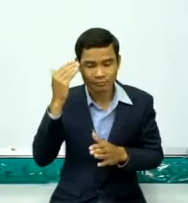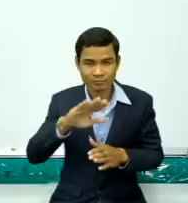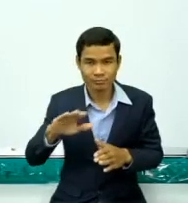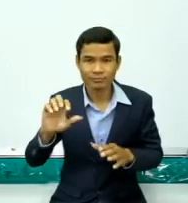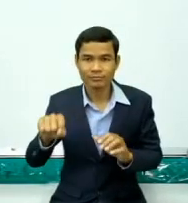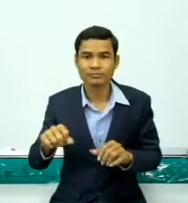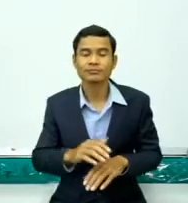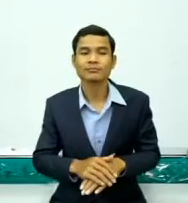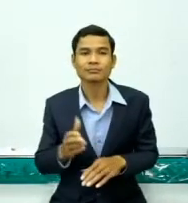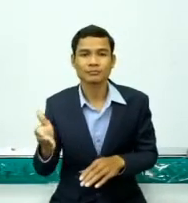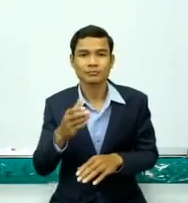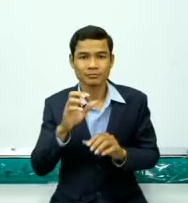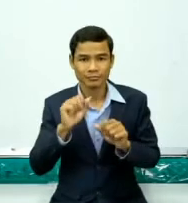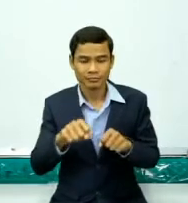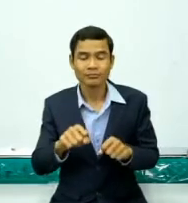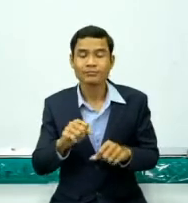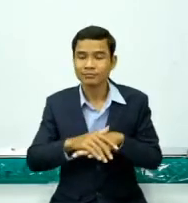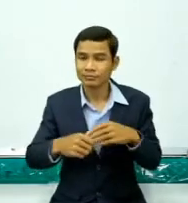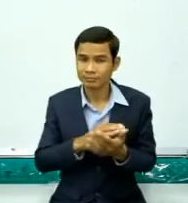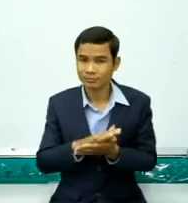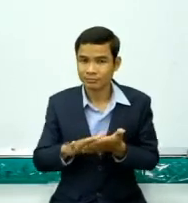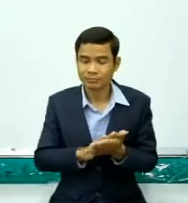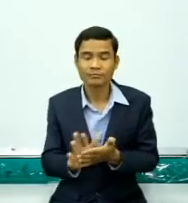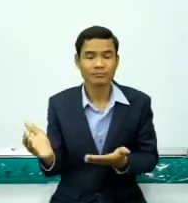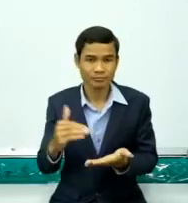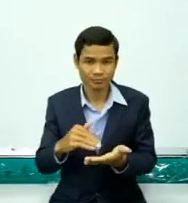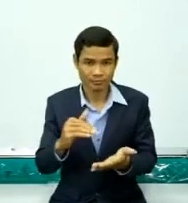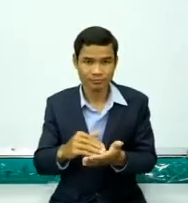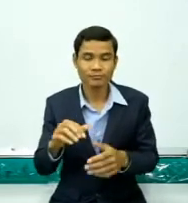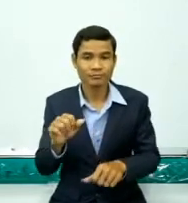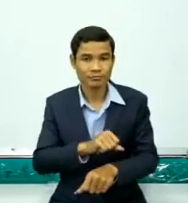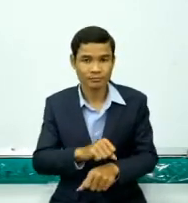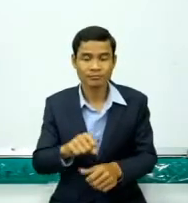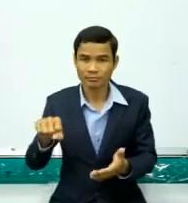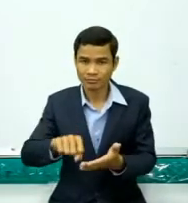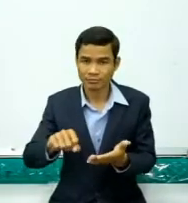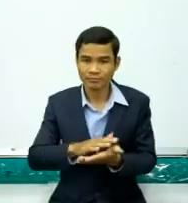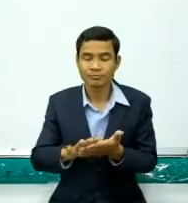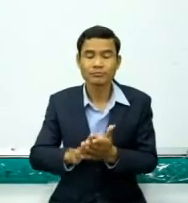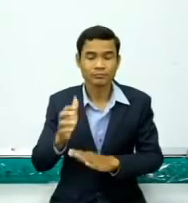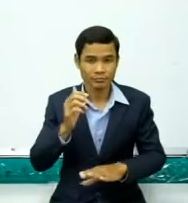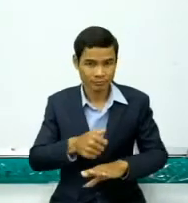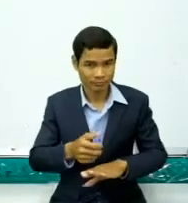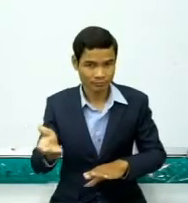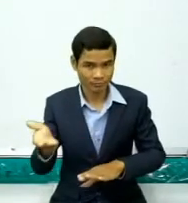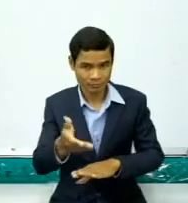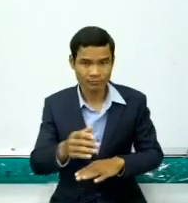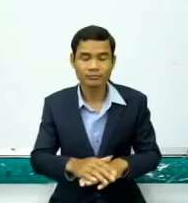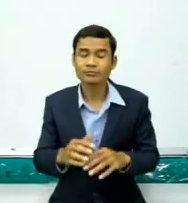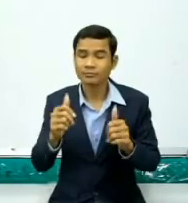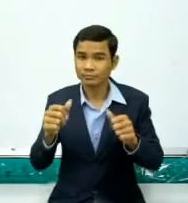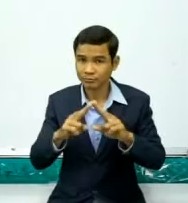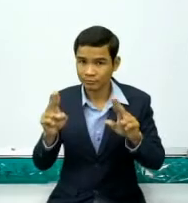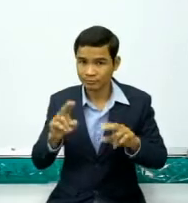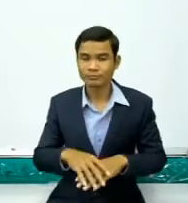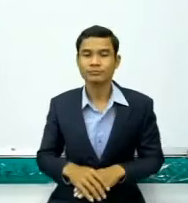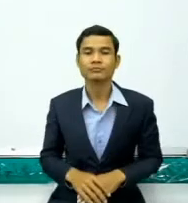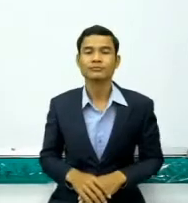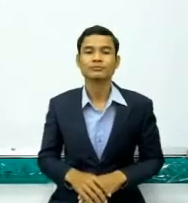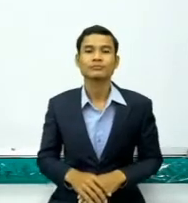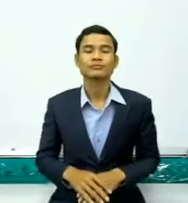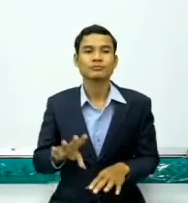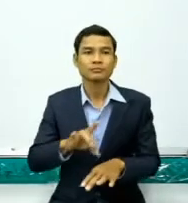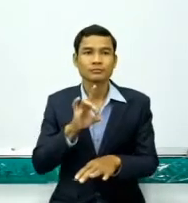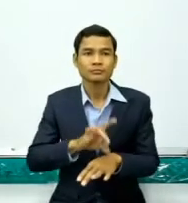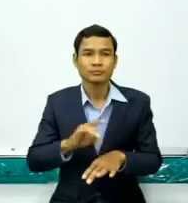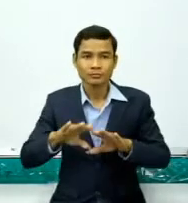nế. Chà, nâng trái ban liên đai nhắc nhốt chìa mùi nâng sạp bú, à có được của cha là con ná. Chà, lõn ná con. Chà,